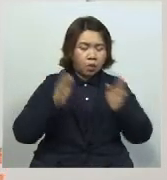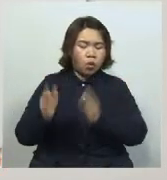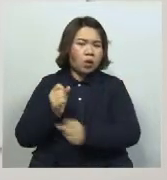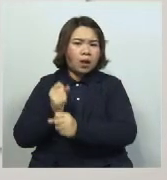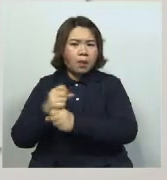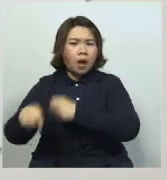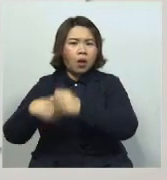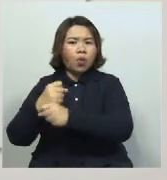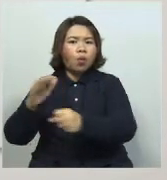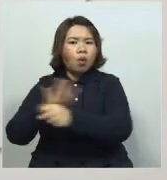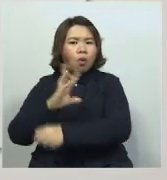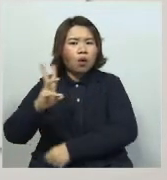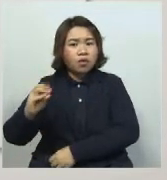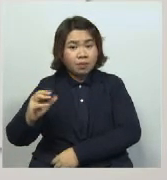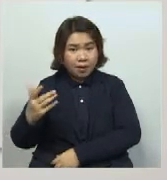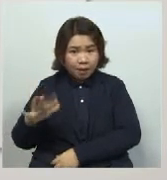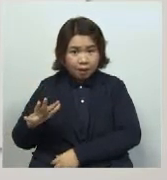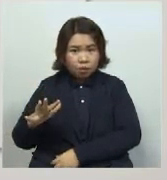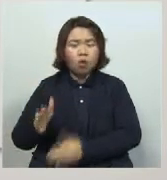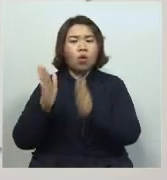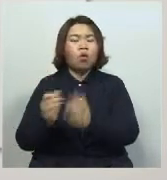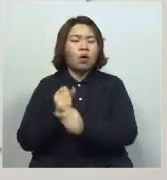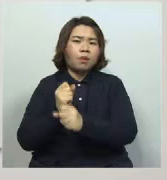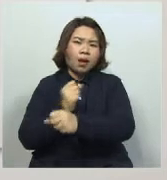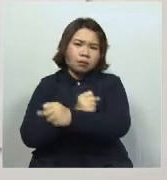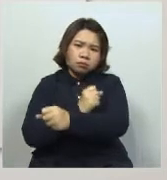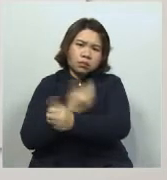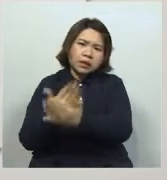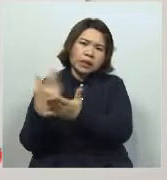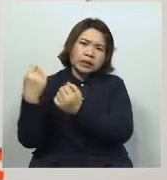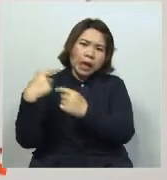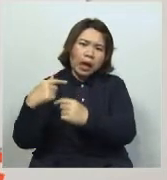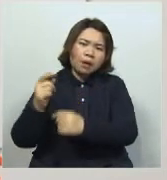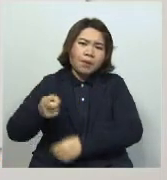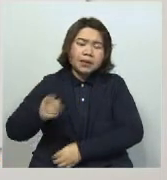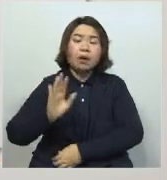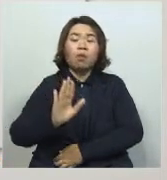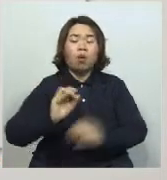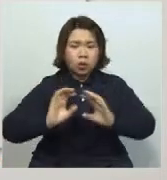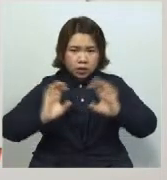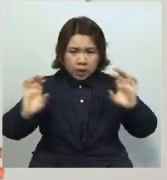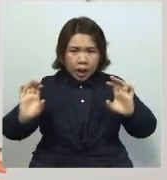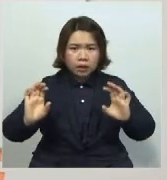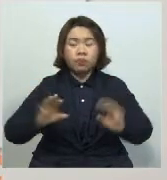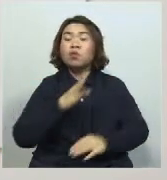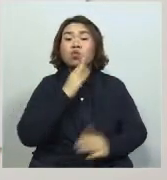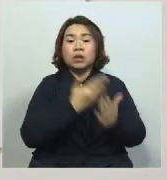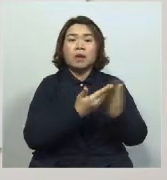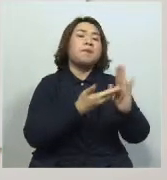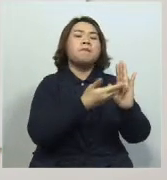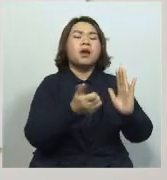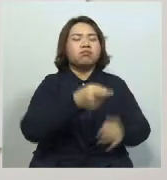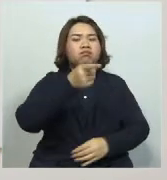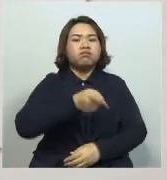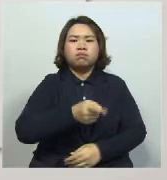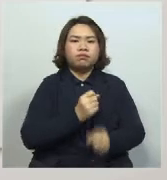าญคนที่อยู่ในระบบนะคะลูกจ้างประจำที่เขาเบิกค่าใช้จ่ายในเรื่องของการรักษาพยาบาลได้เนี่ยเขาเบิกได้อยู่แ